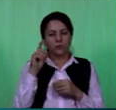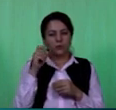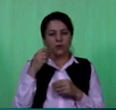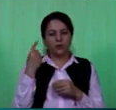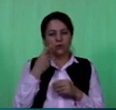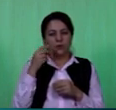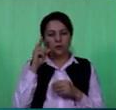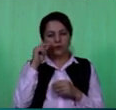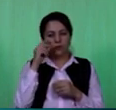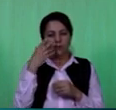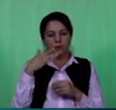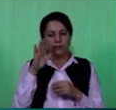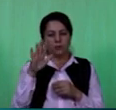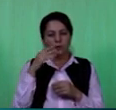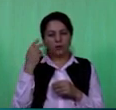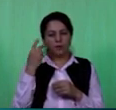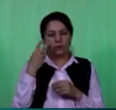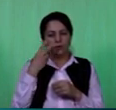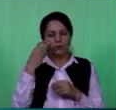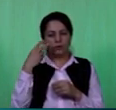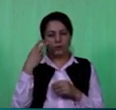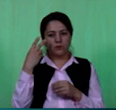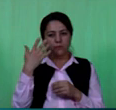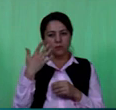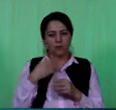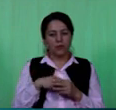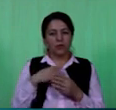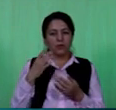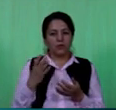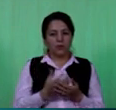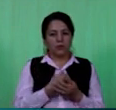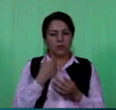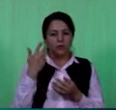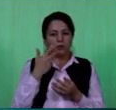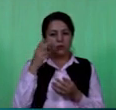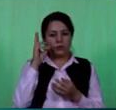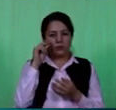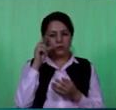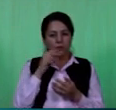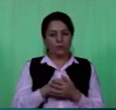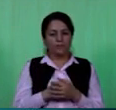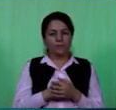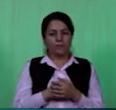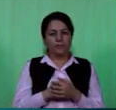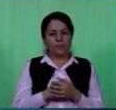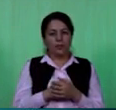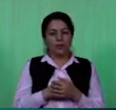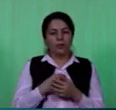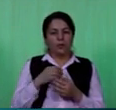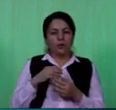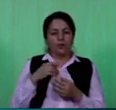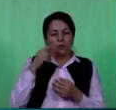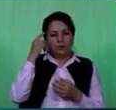число 55 второе 25 нам нужно найти третье число еще раз